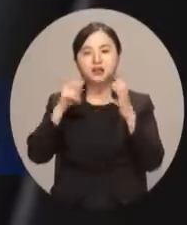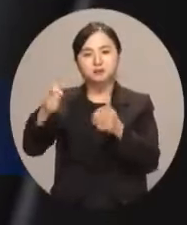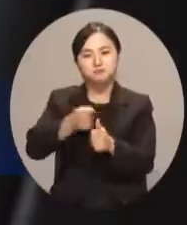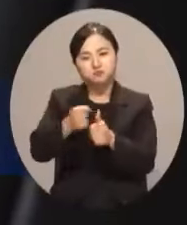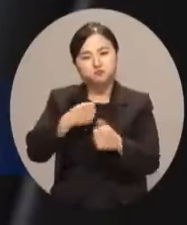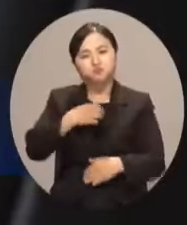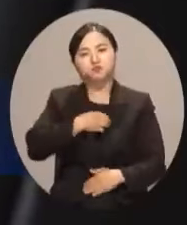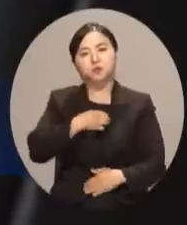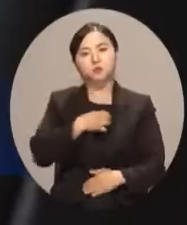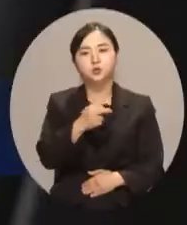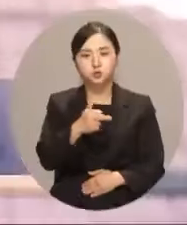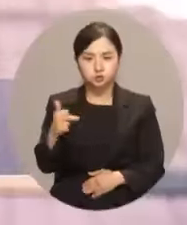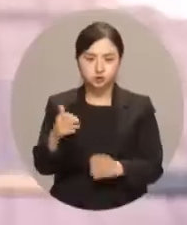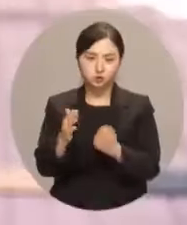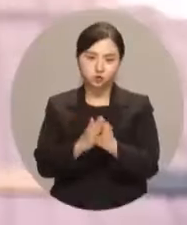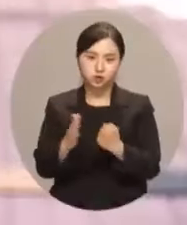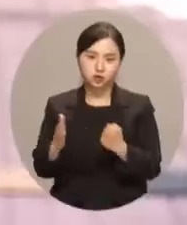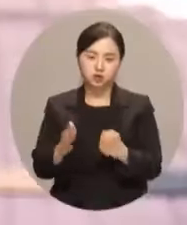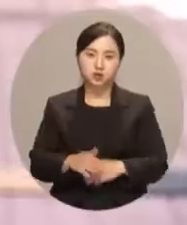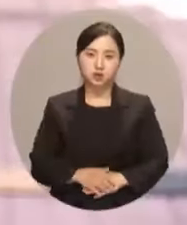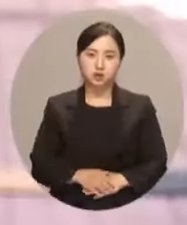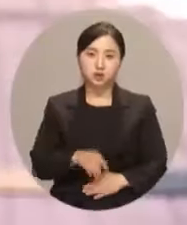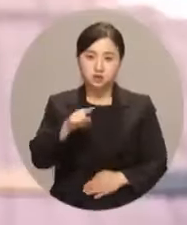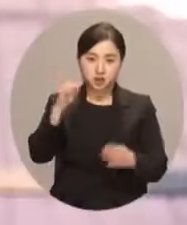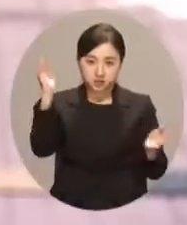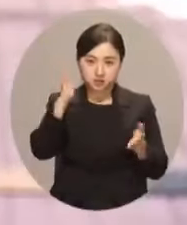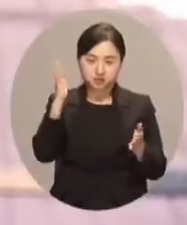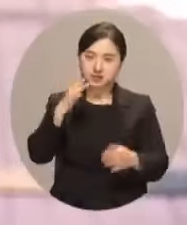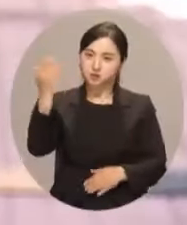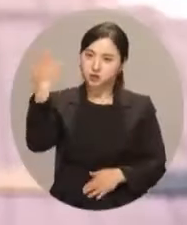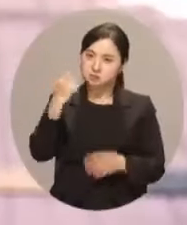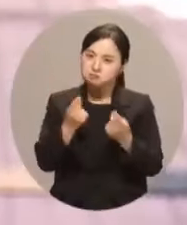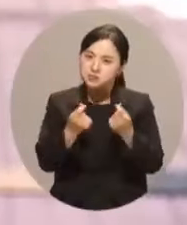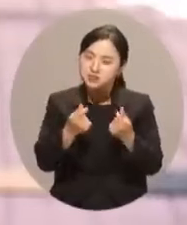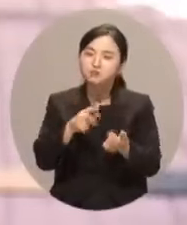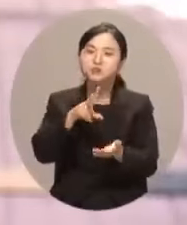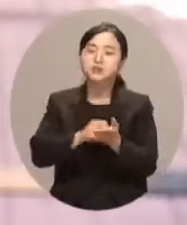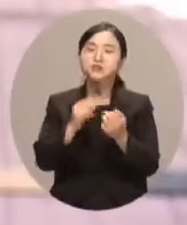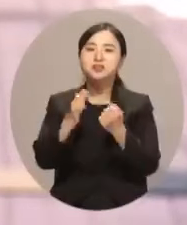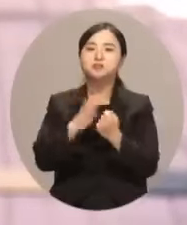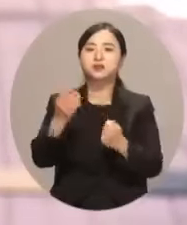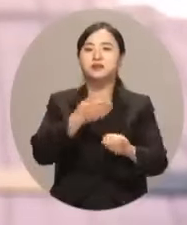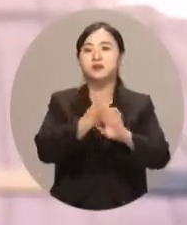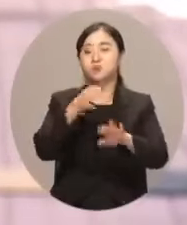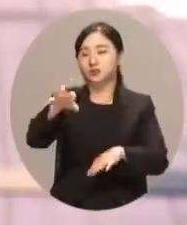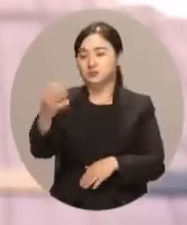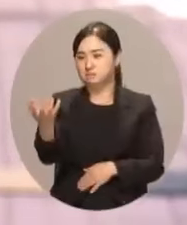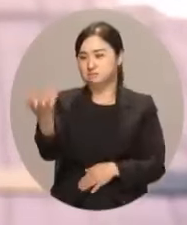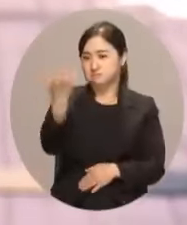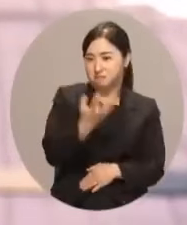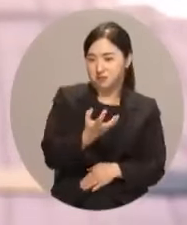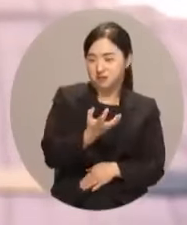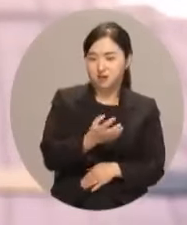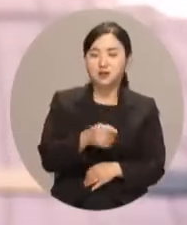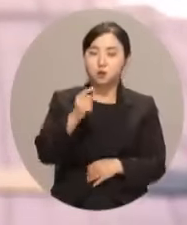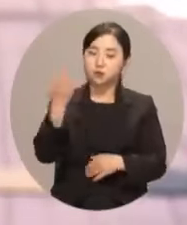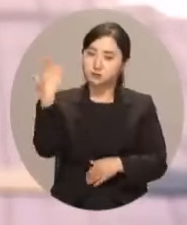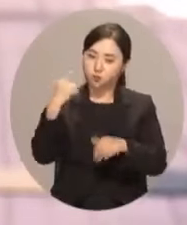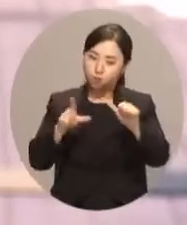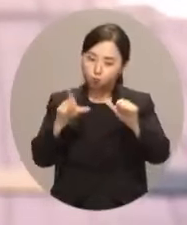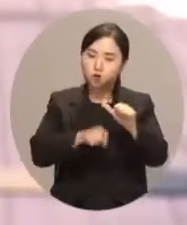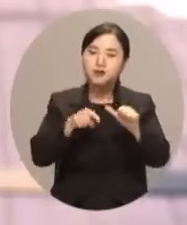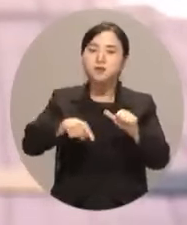그 크기 때문에. 해당 학생은 앞서 비슷한 문제로 강제 전학 처분을 받아 지난 5월 이 학교로